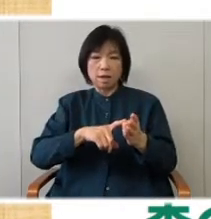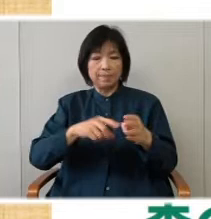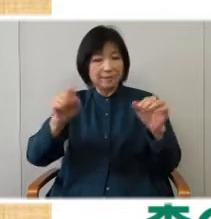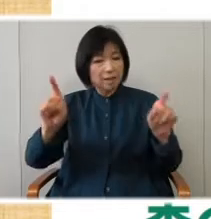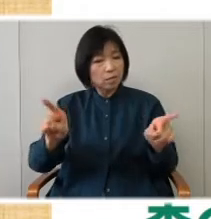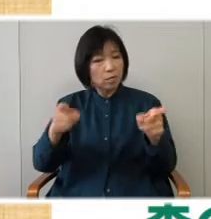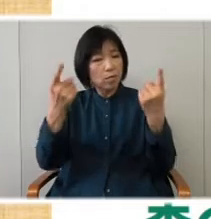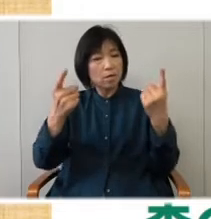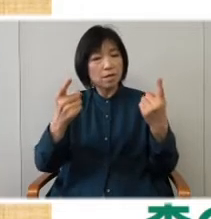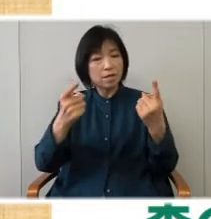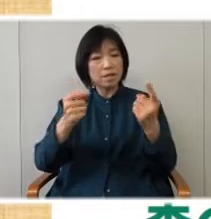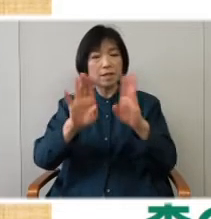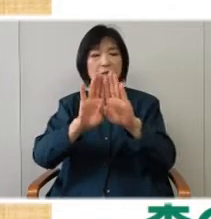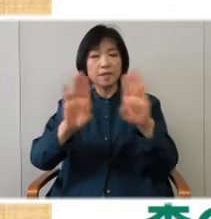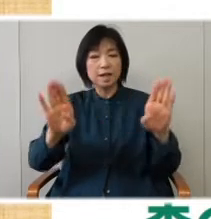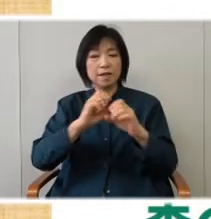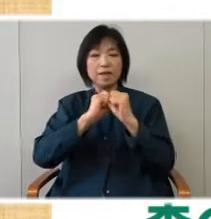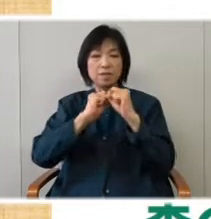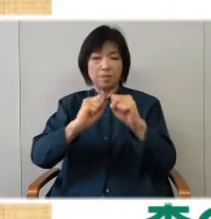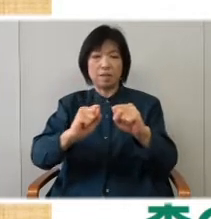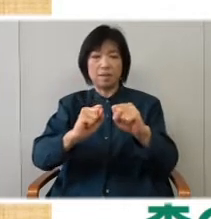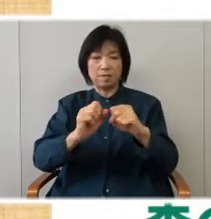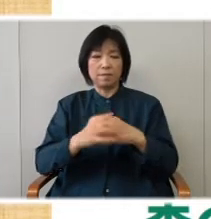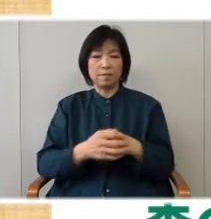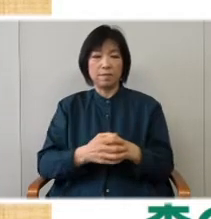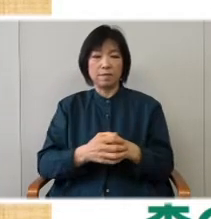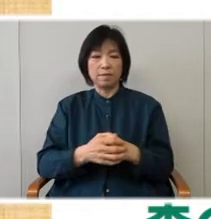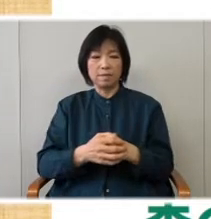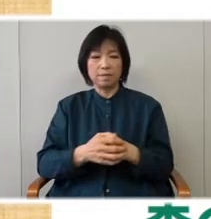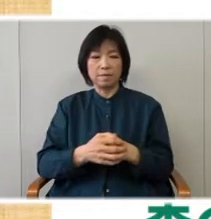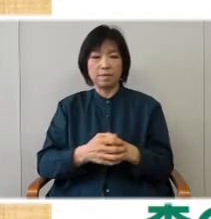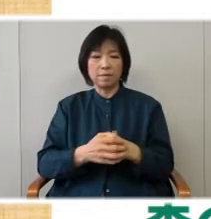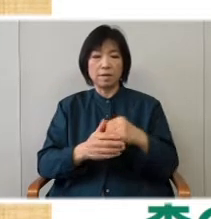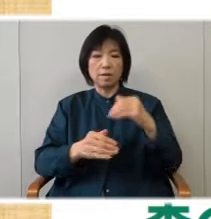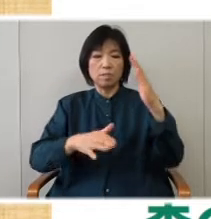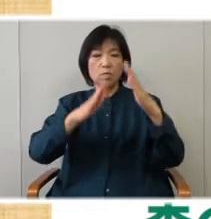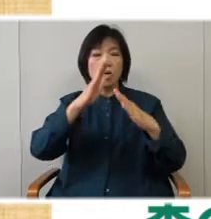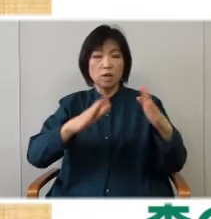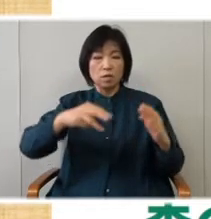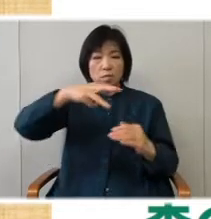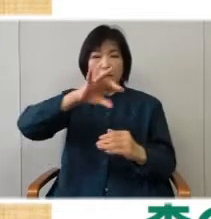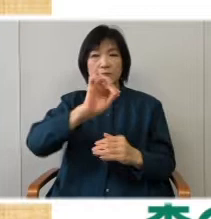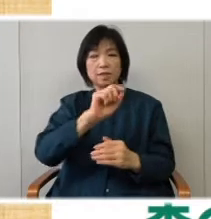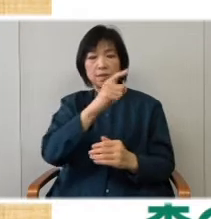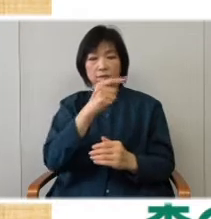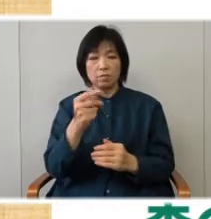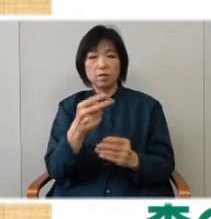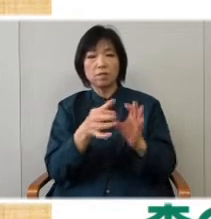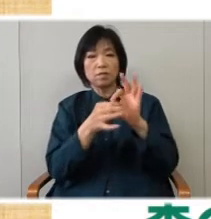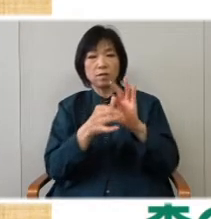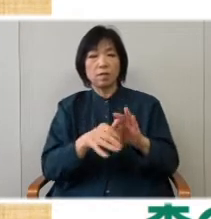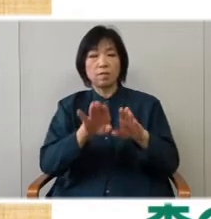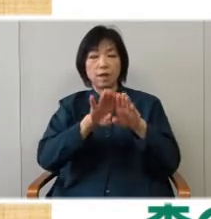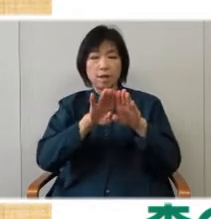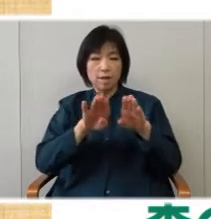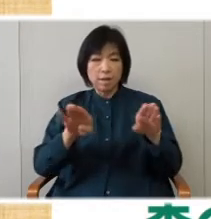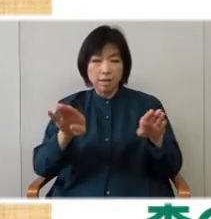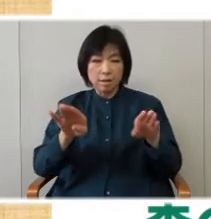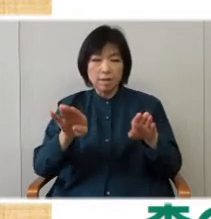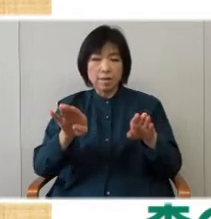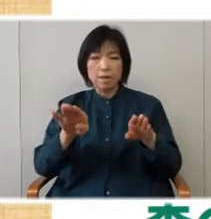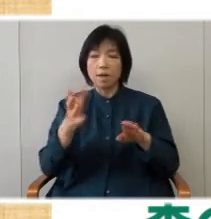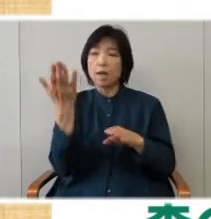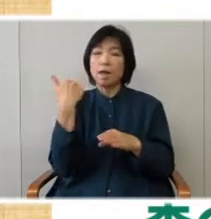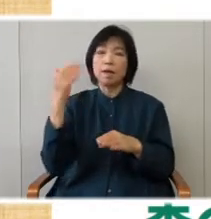に開催をいたします。で、森のマッチングデーについては平成30年度から5年間にわたって実施をし